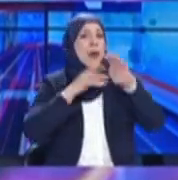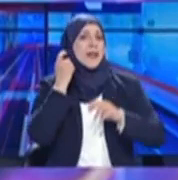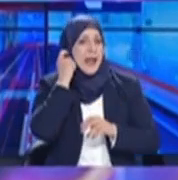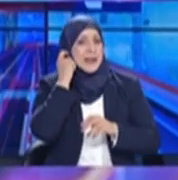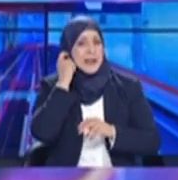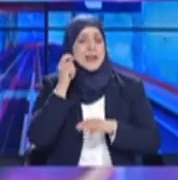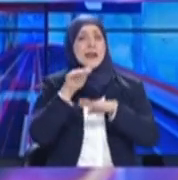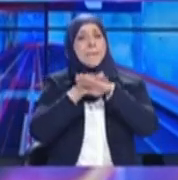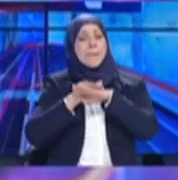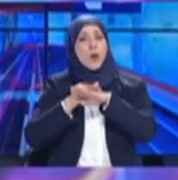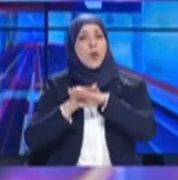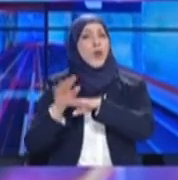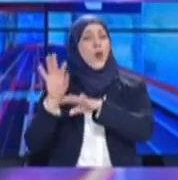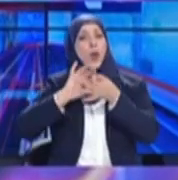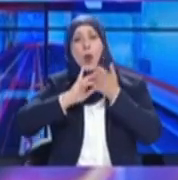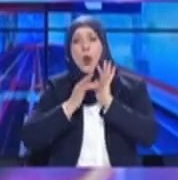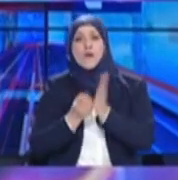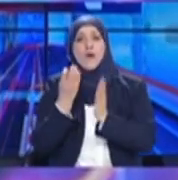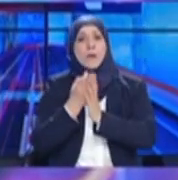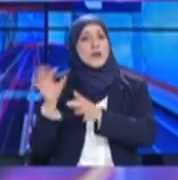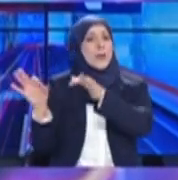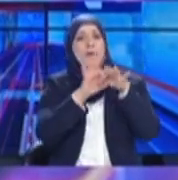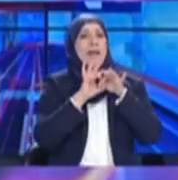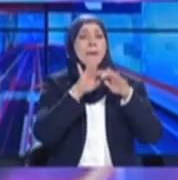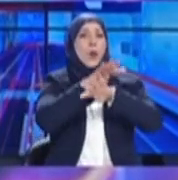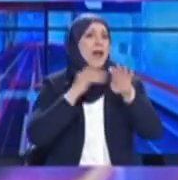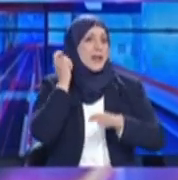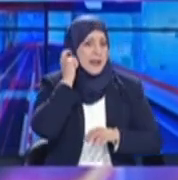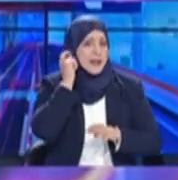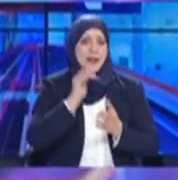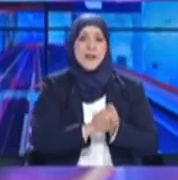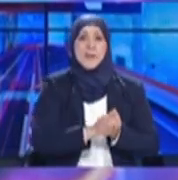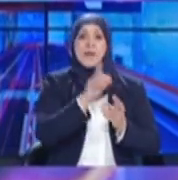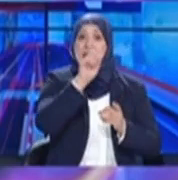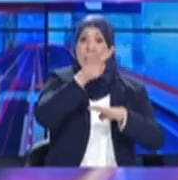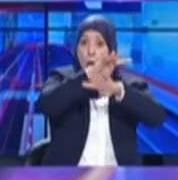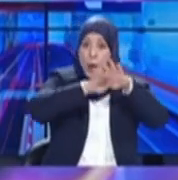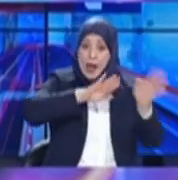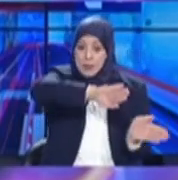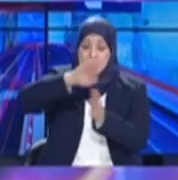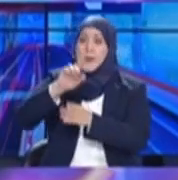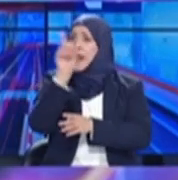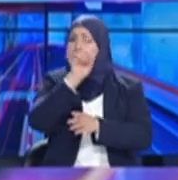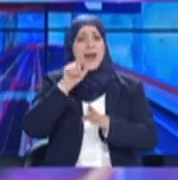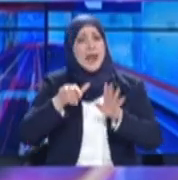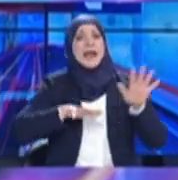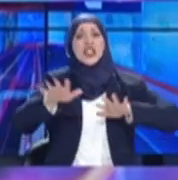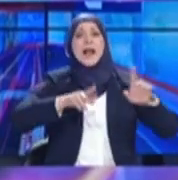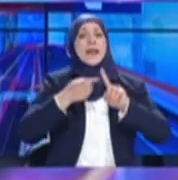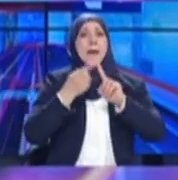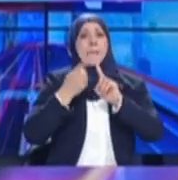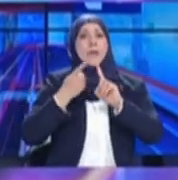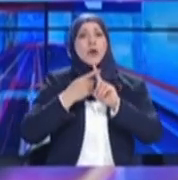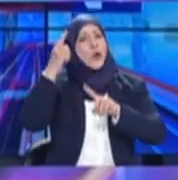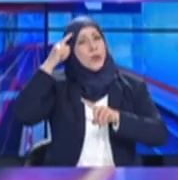بولايه الجنين تحديدا يعني الان ليس عزل الولايه فقط هي اجراءات اه عليها الاستثنائيه في علاقه